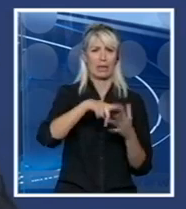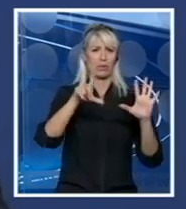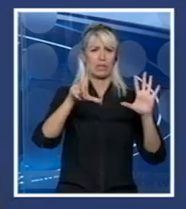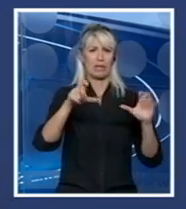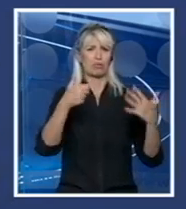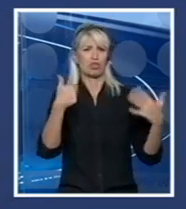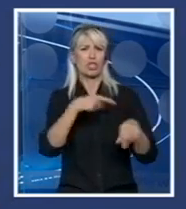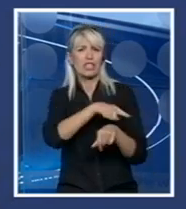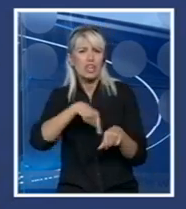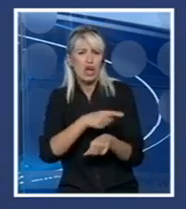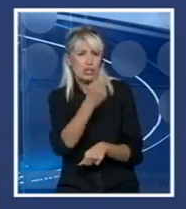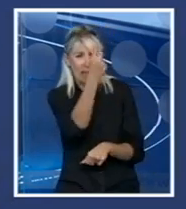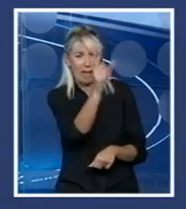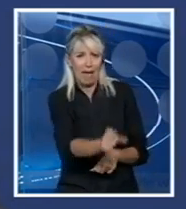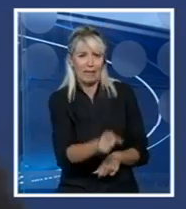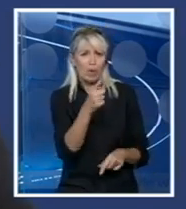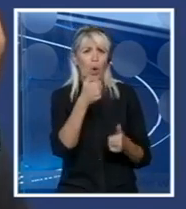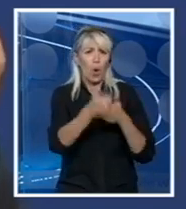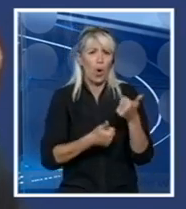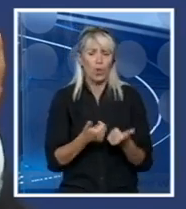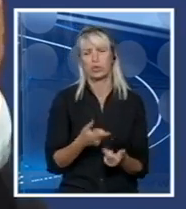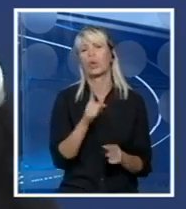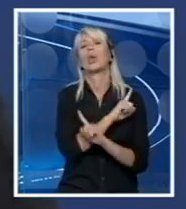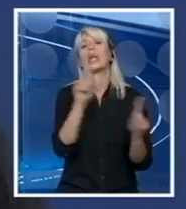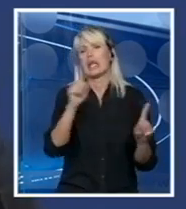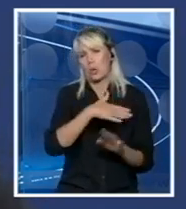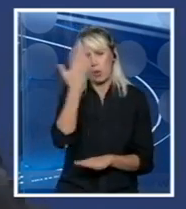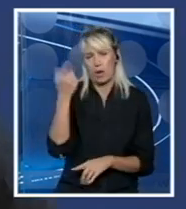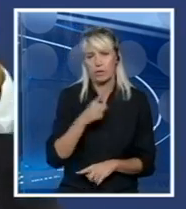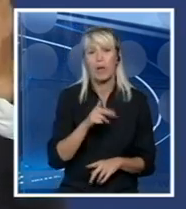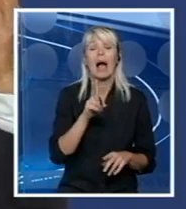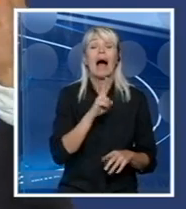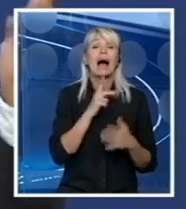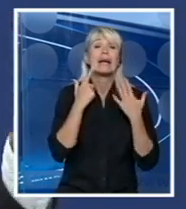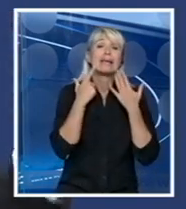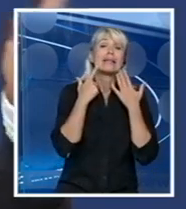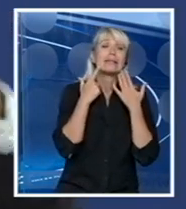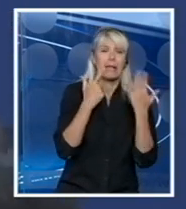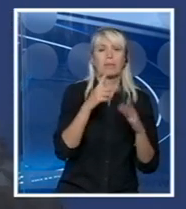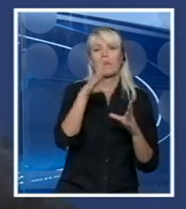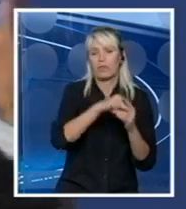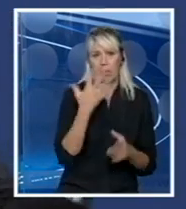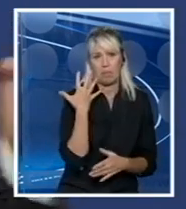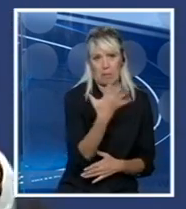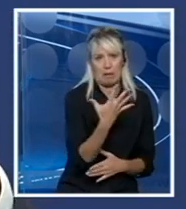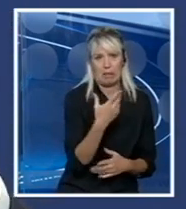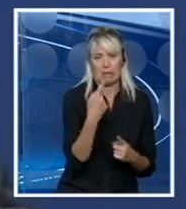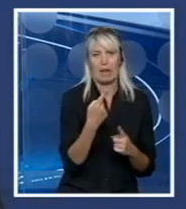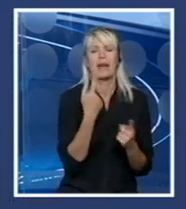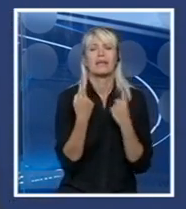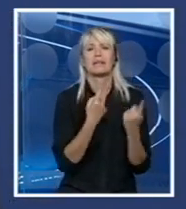ostvari. Kad govorimo o nedeljnoj normi, to je neka idealna radna nedelja kad je nastava. To je samo 34 do 36 nedelja, zavisi koja